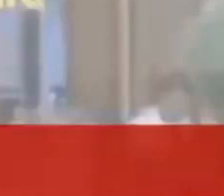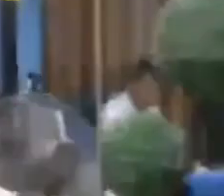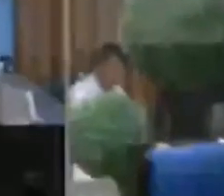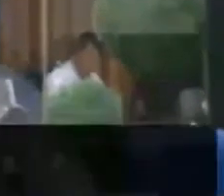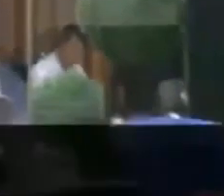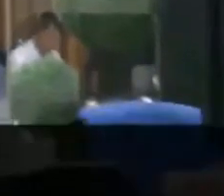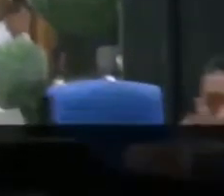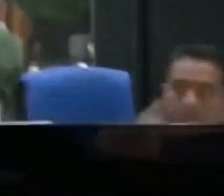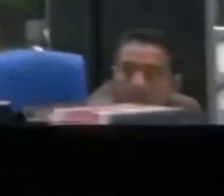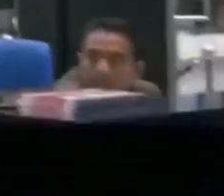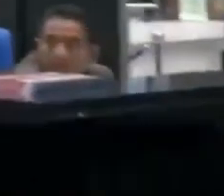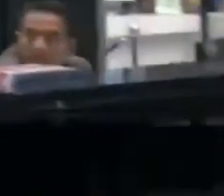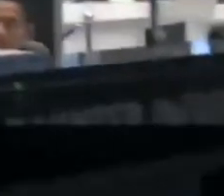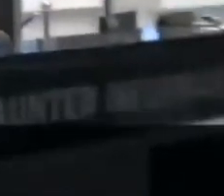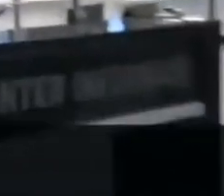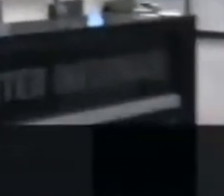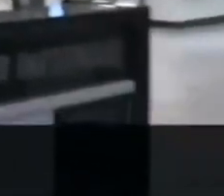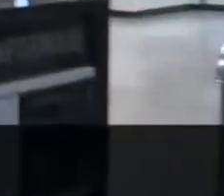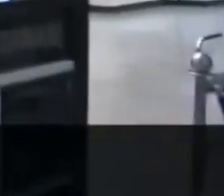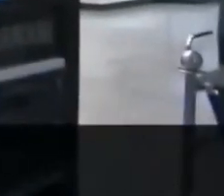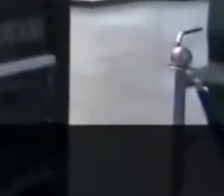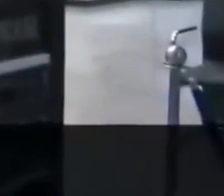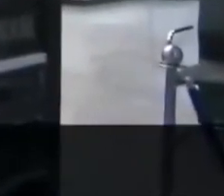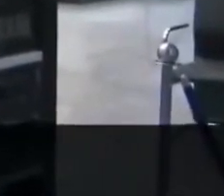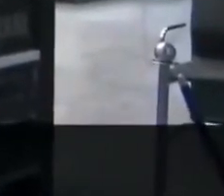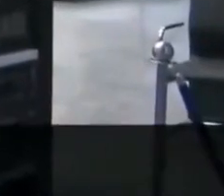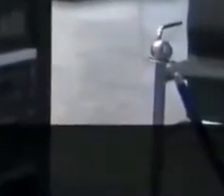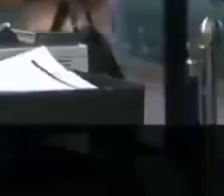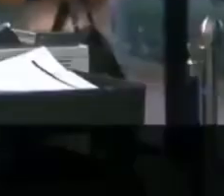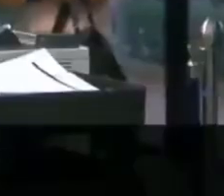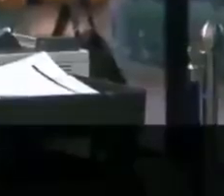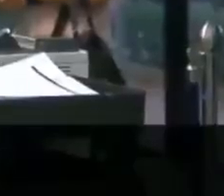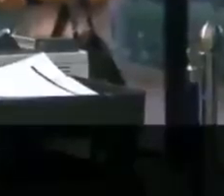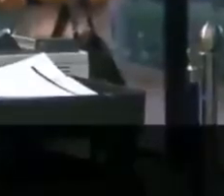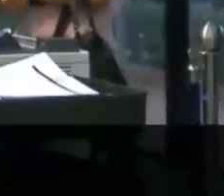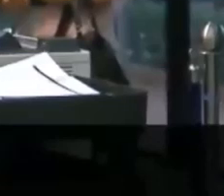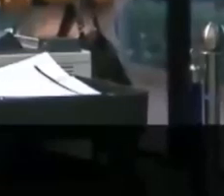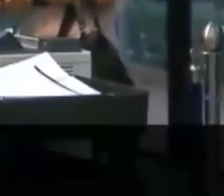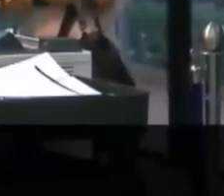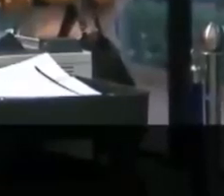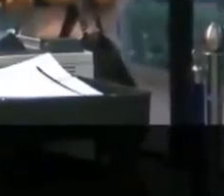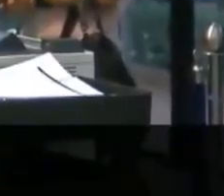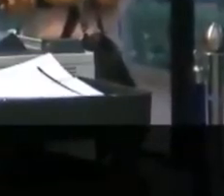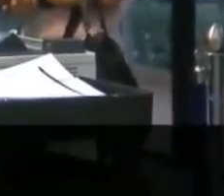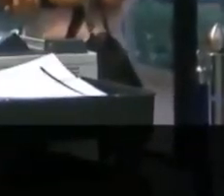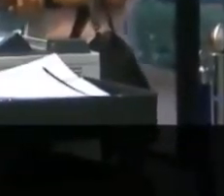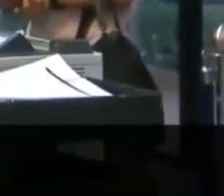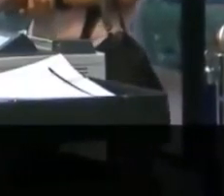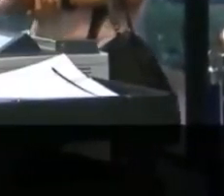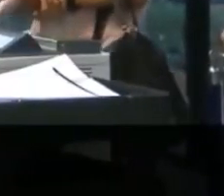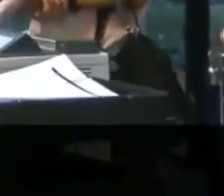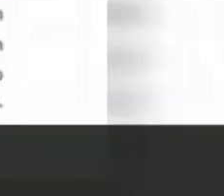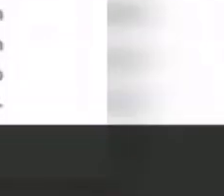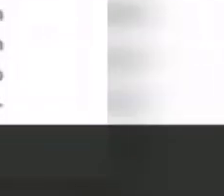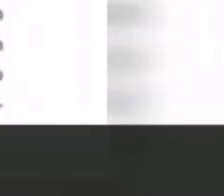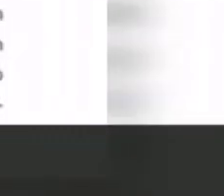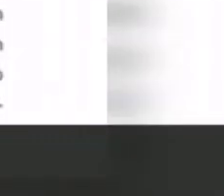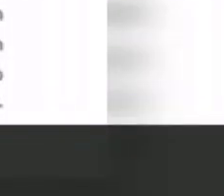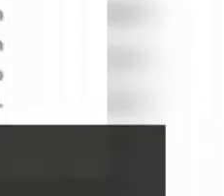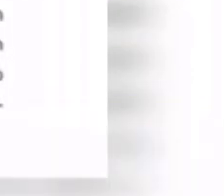Hai permohonan bantuan prihatin Nasional Danau Lestari berwudhulah hari ini